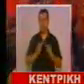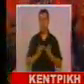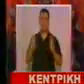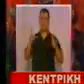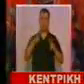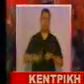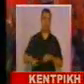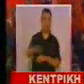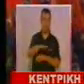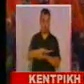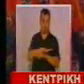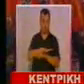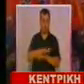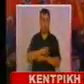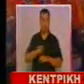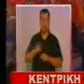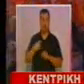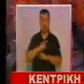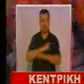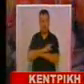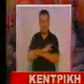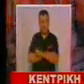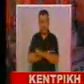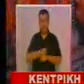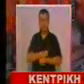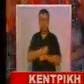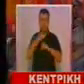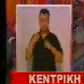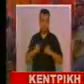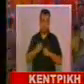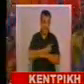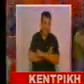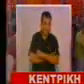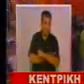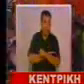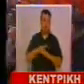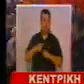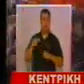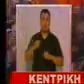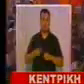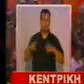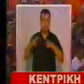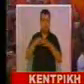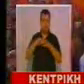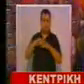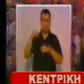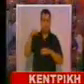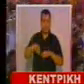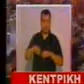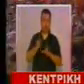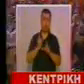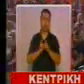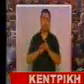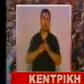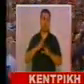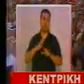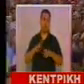Το ισχυροποιημένο, δυνατό και πάντα βαδίζοντας κόντρα στο ρεύμα Κομμουνιστικό Κόμμα